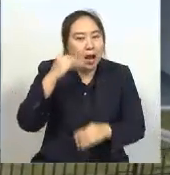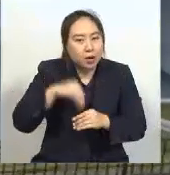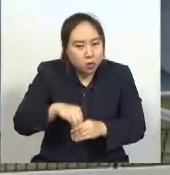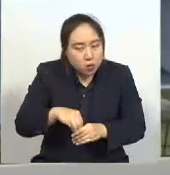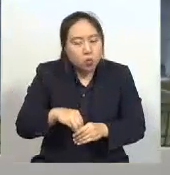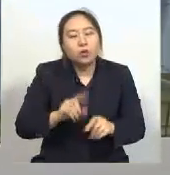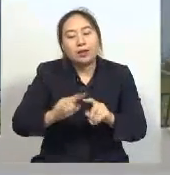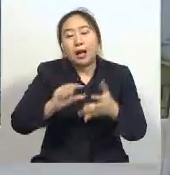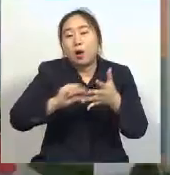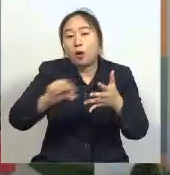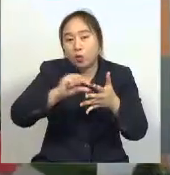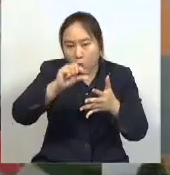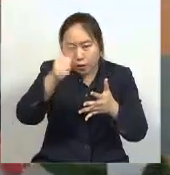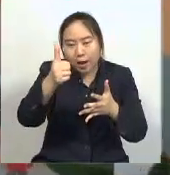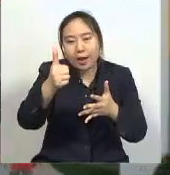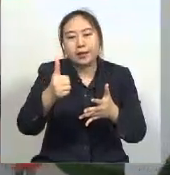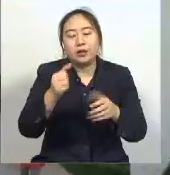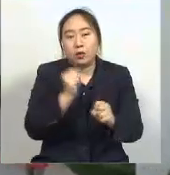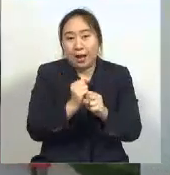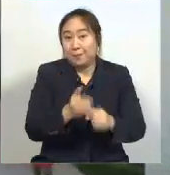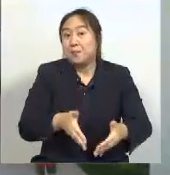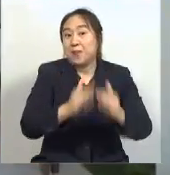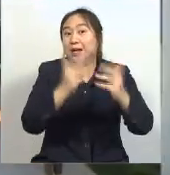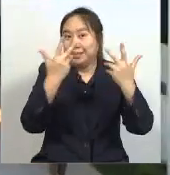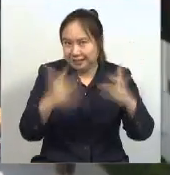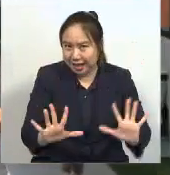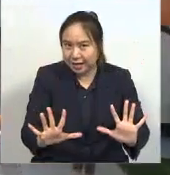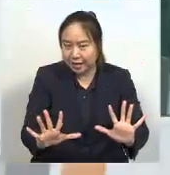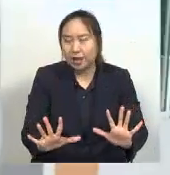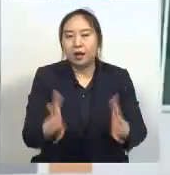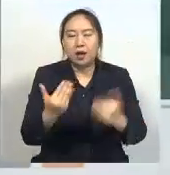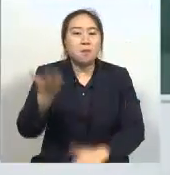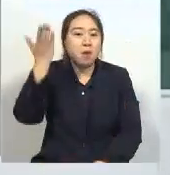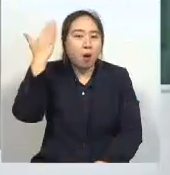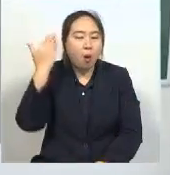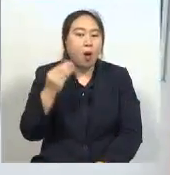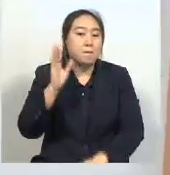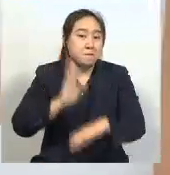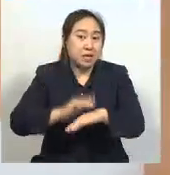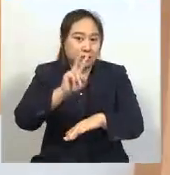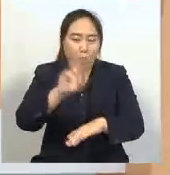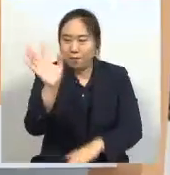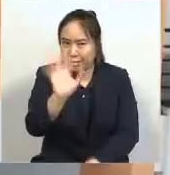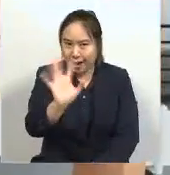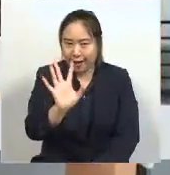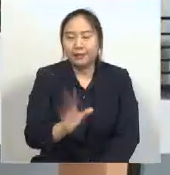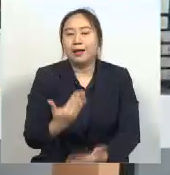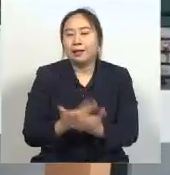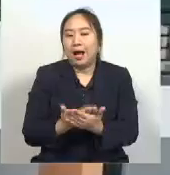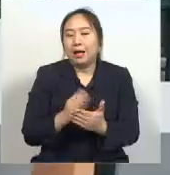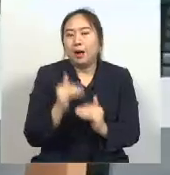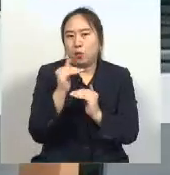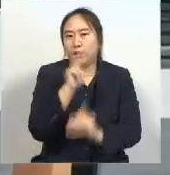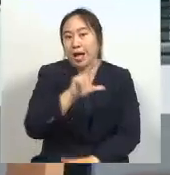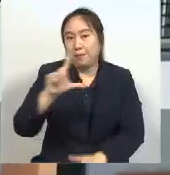ชุดหรือคอนโดมิเนียมที่สร้างเสร็จพร้อมอยู่ไม่เคยผ่านการครอบครองโดยบุคคลอื่นมาก่อนราคาไม่เกิน3ล้าน